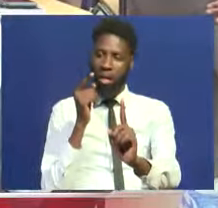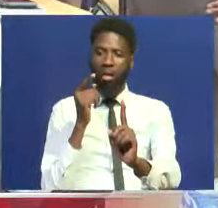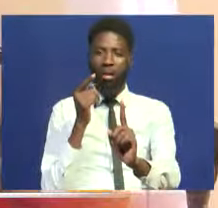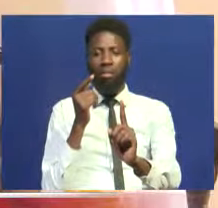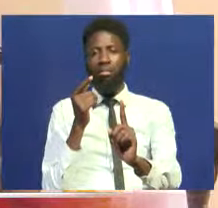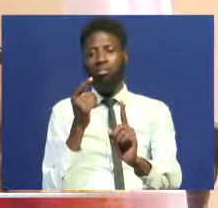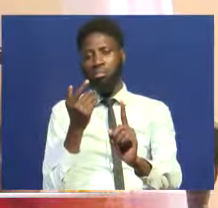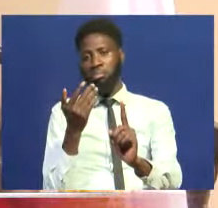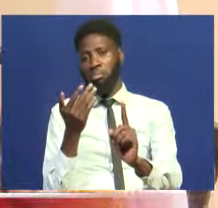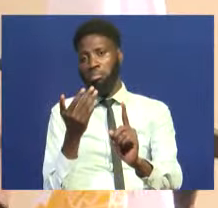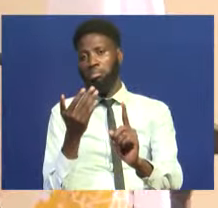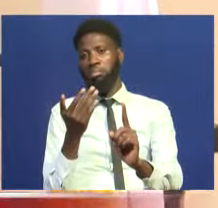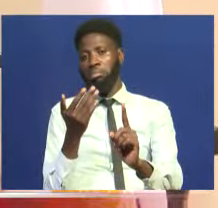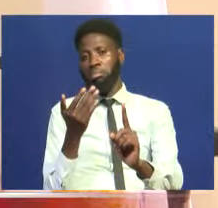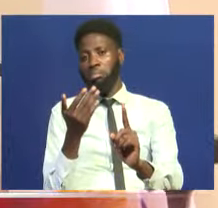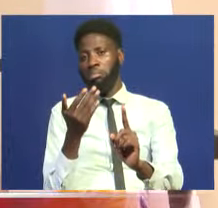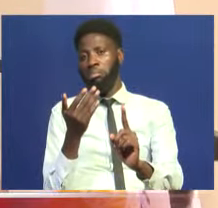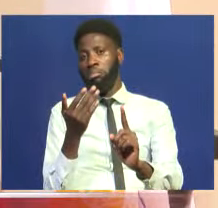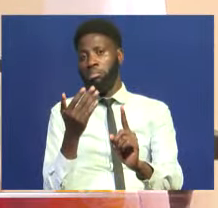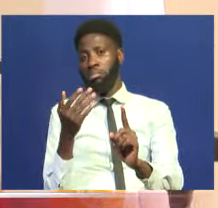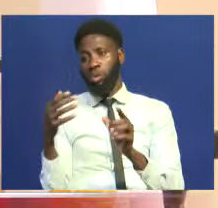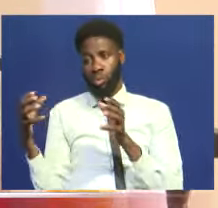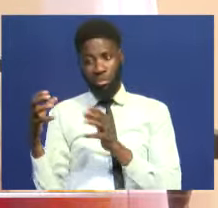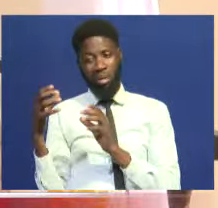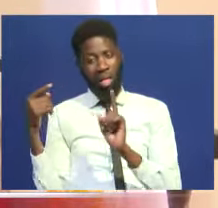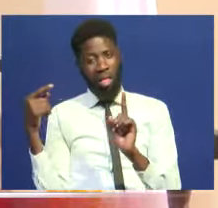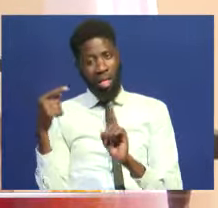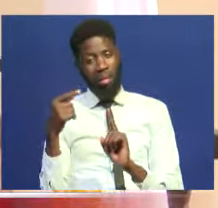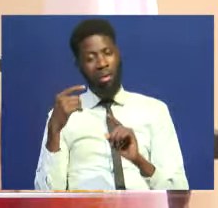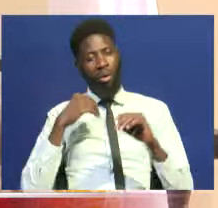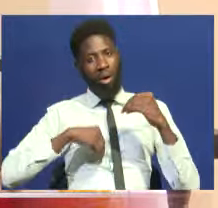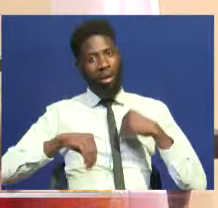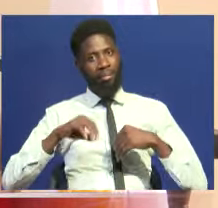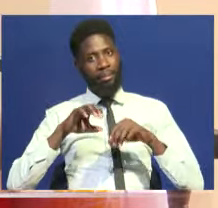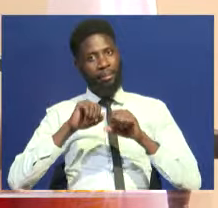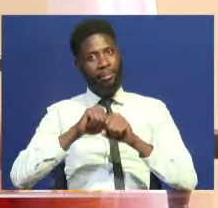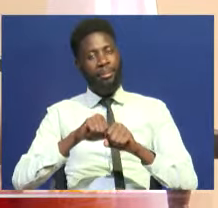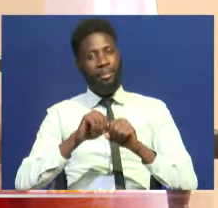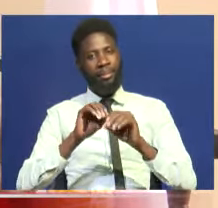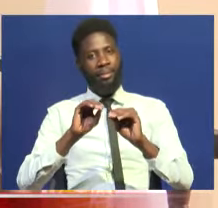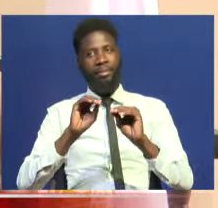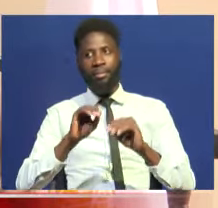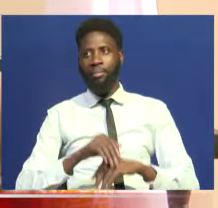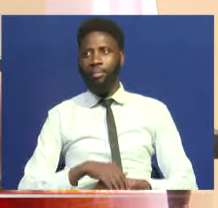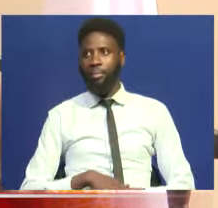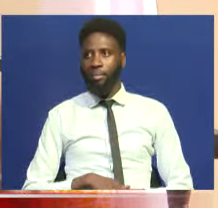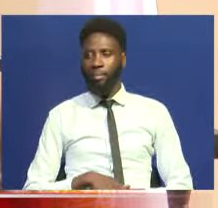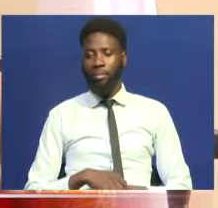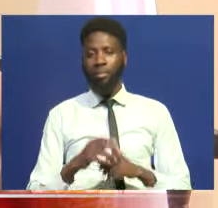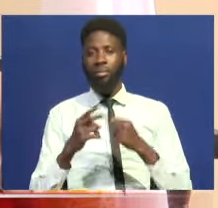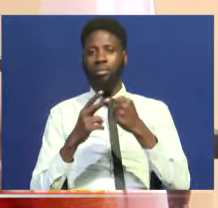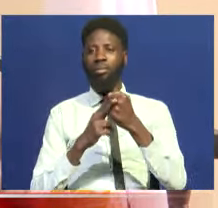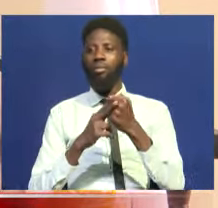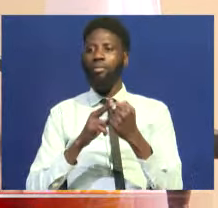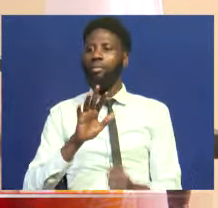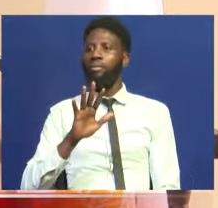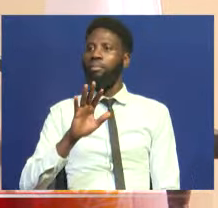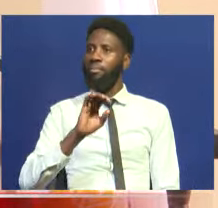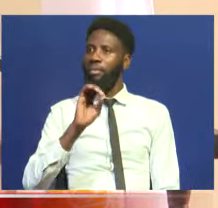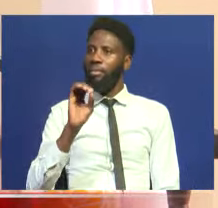na uovu huo. That 75% of the trade problems that afflict our society will